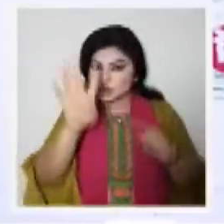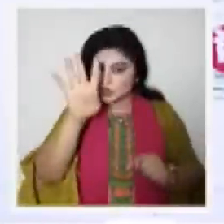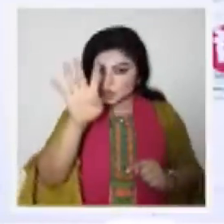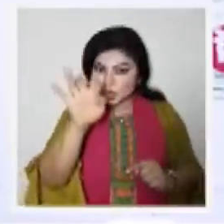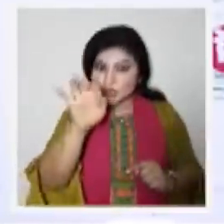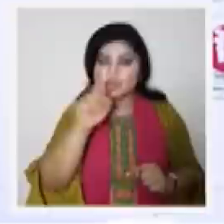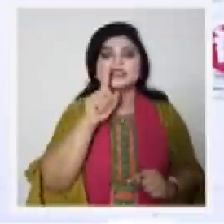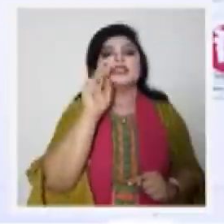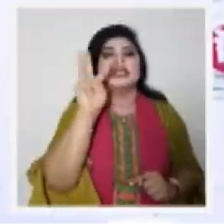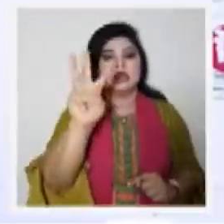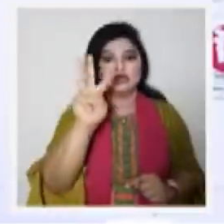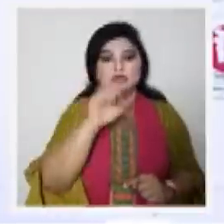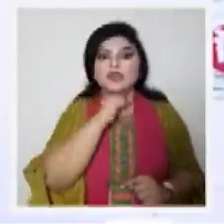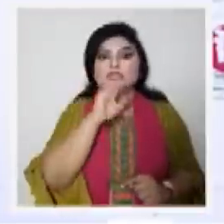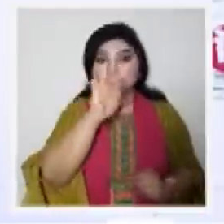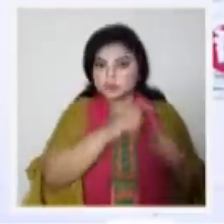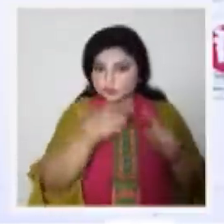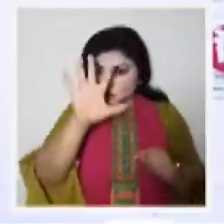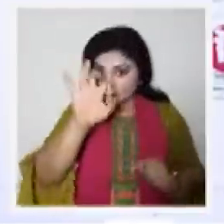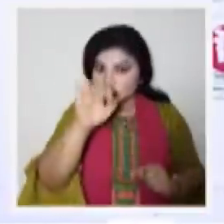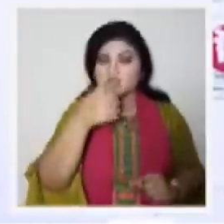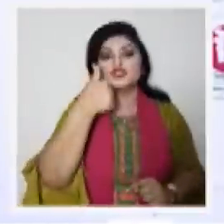24 ঘন্টায় যারা মৃত্যুবরণ করেছেন, বয়স বিভাজনে